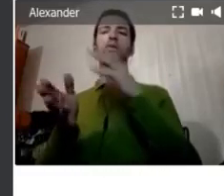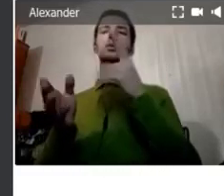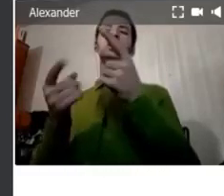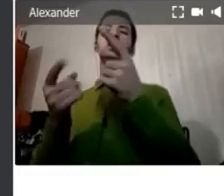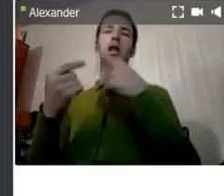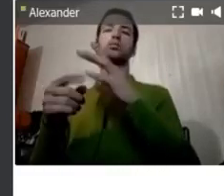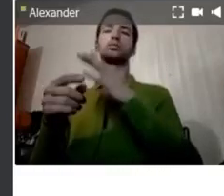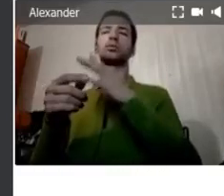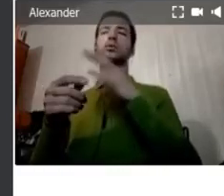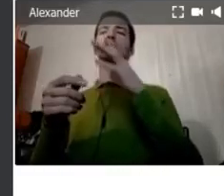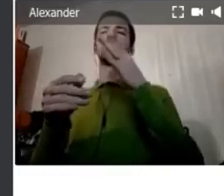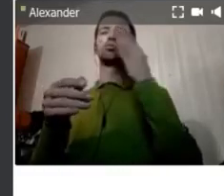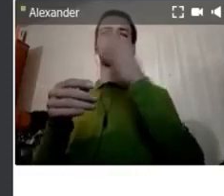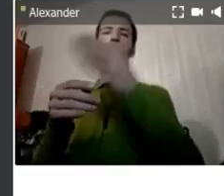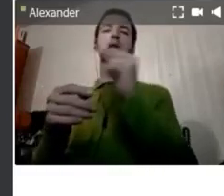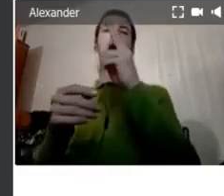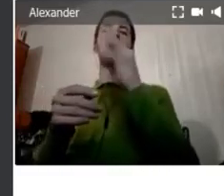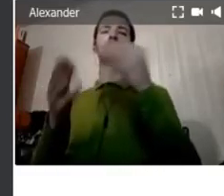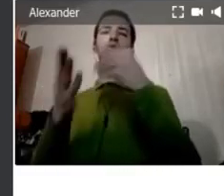и сразу.